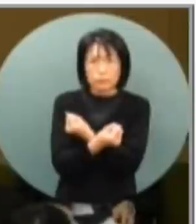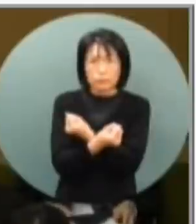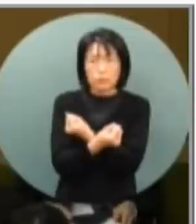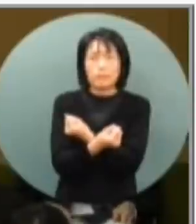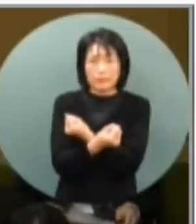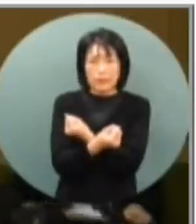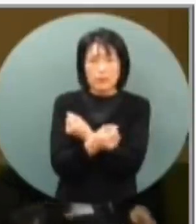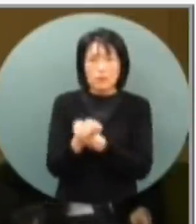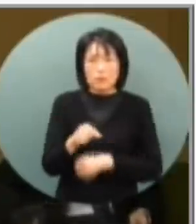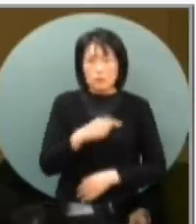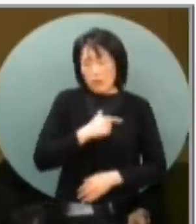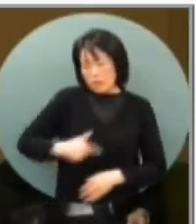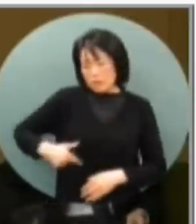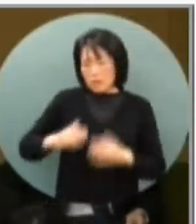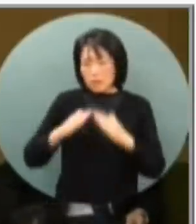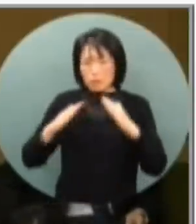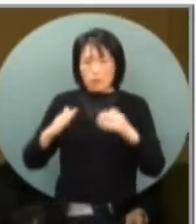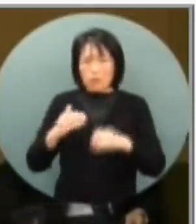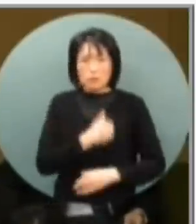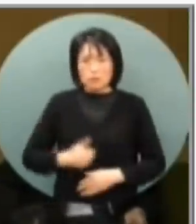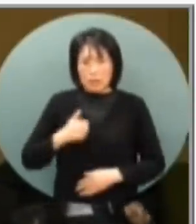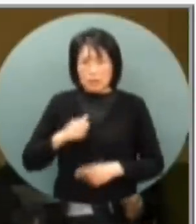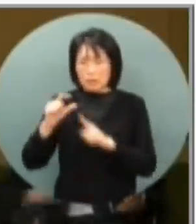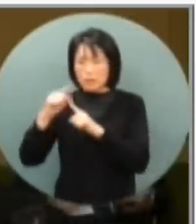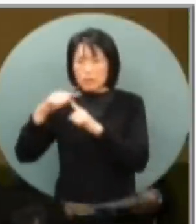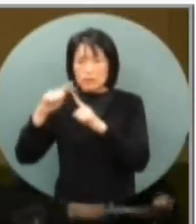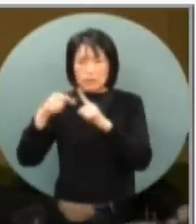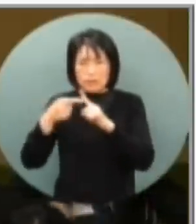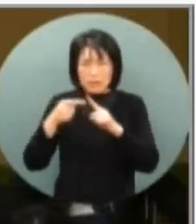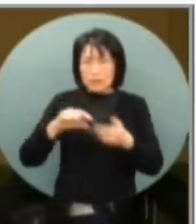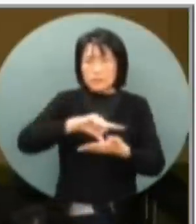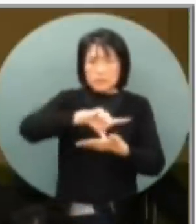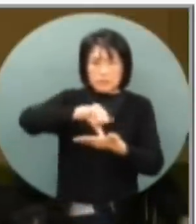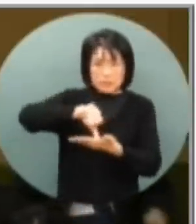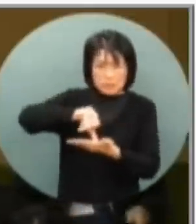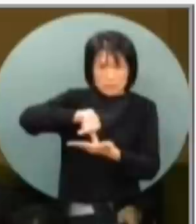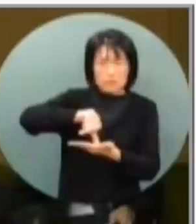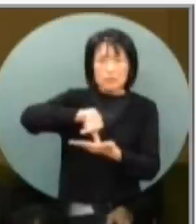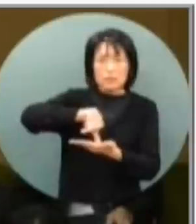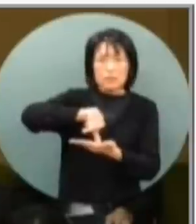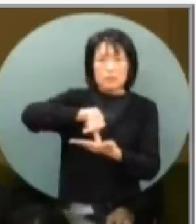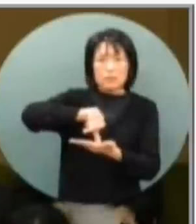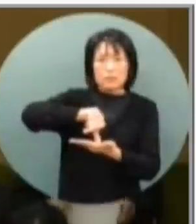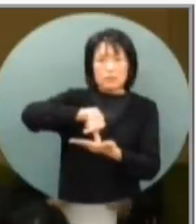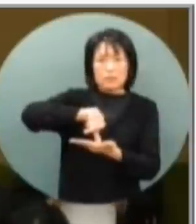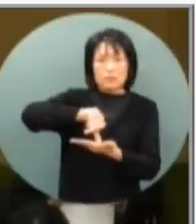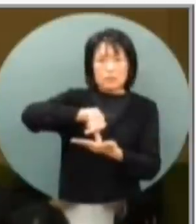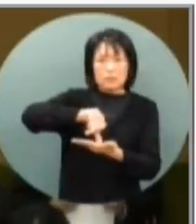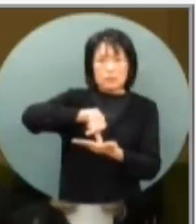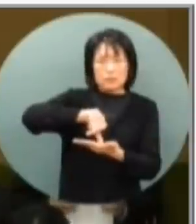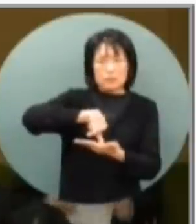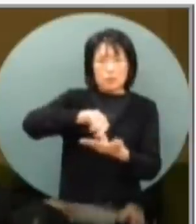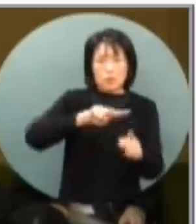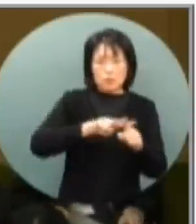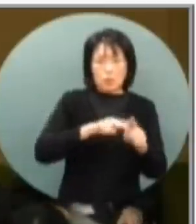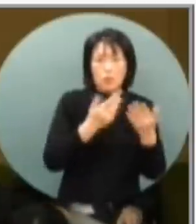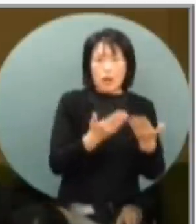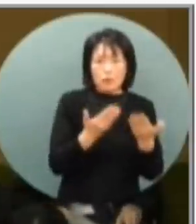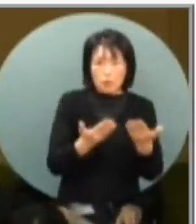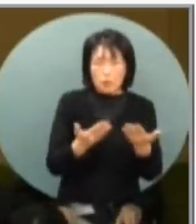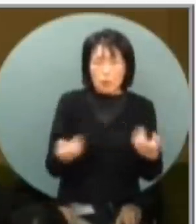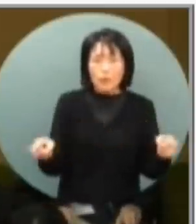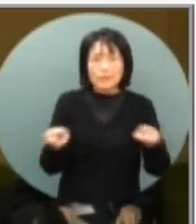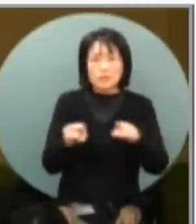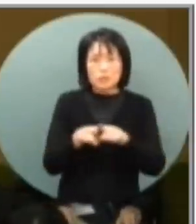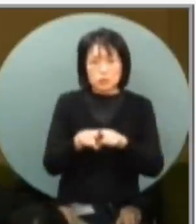は生徒会が主体となって PTA 地域あるいは域内の小学校を巻き込みながら、